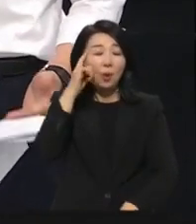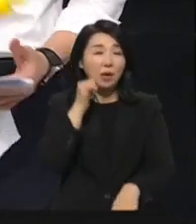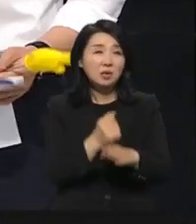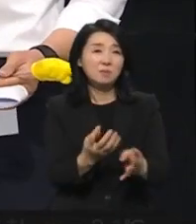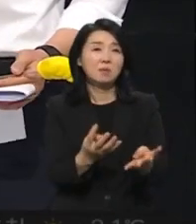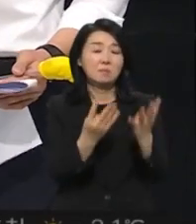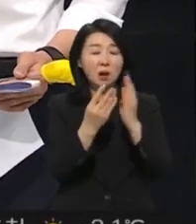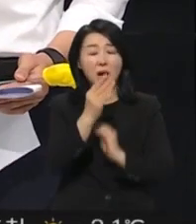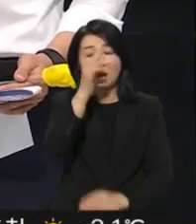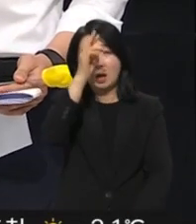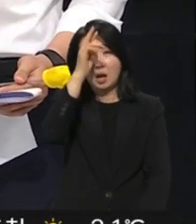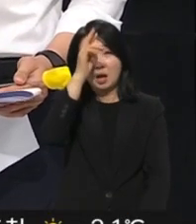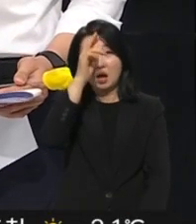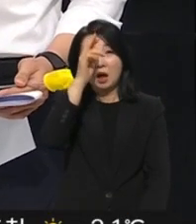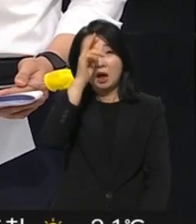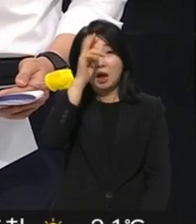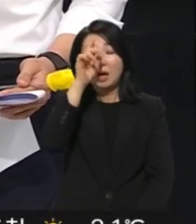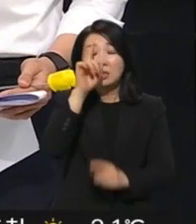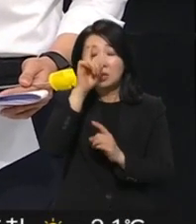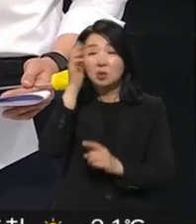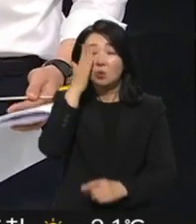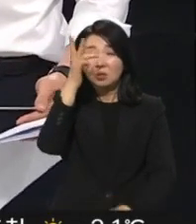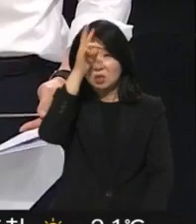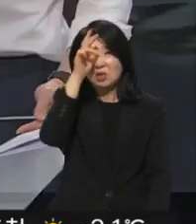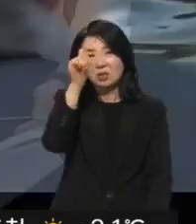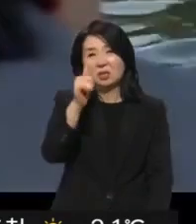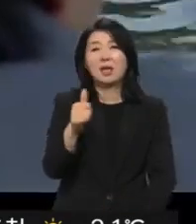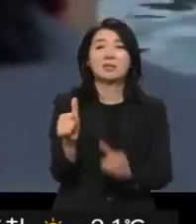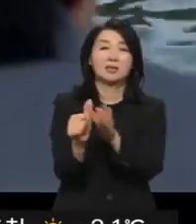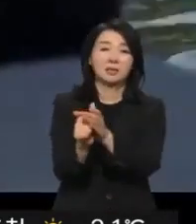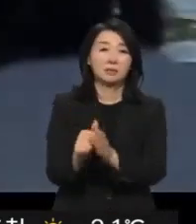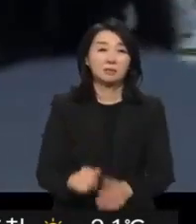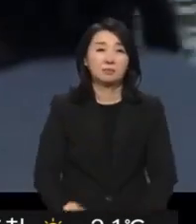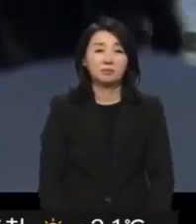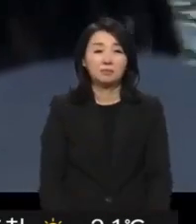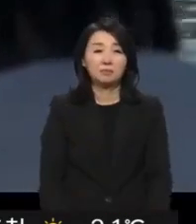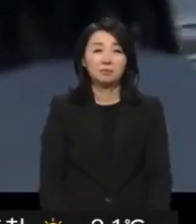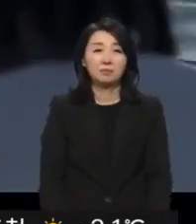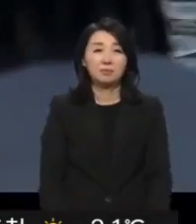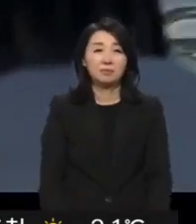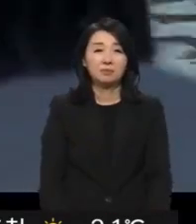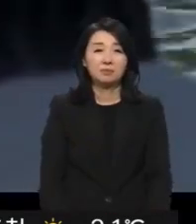이전 서장에게 책임을 떠넘기는 모양새입니다. 너